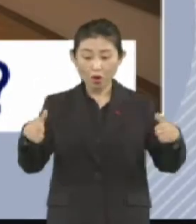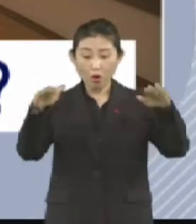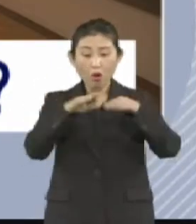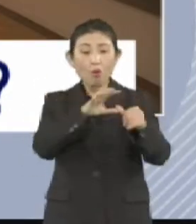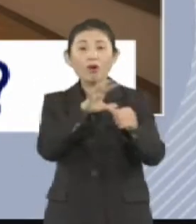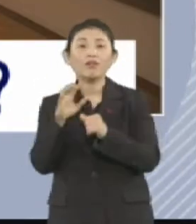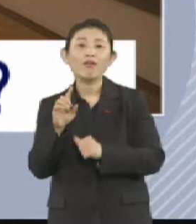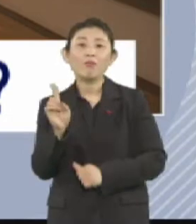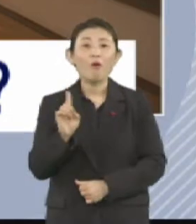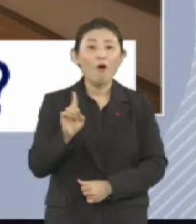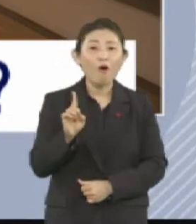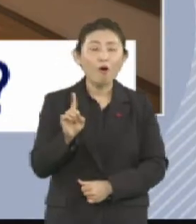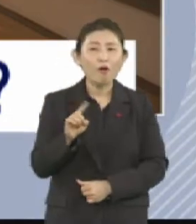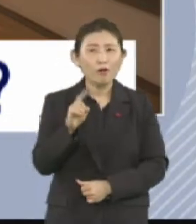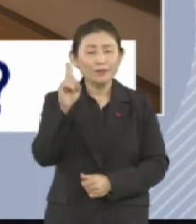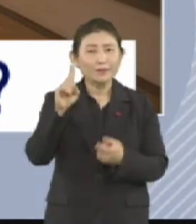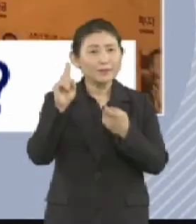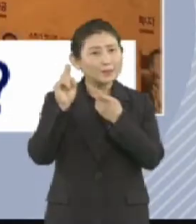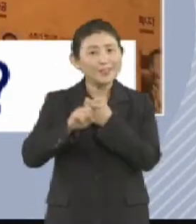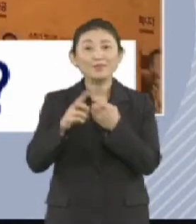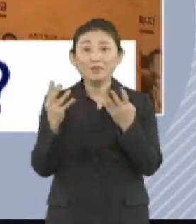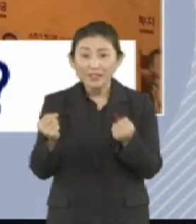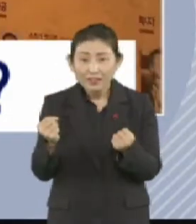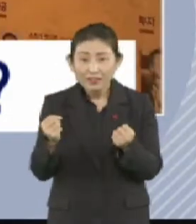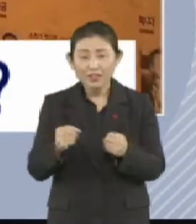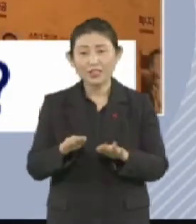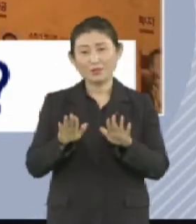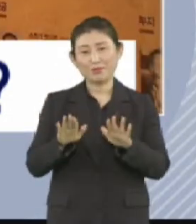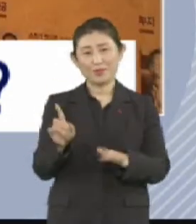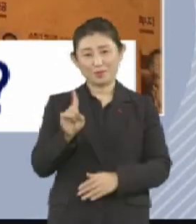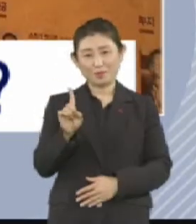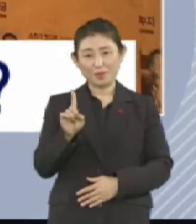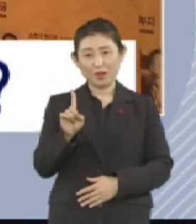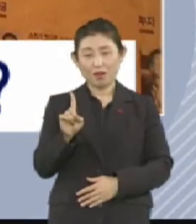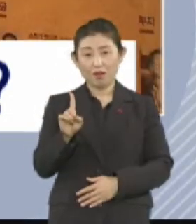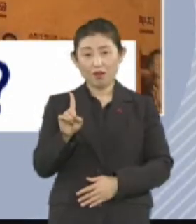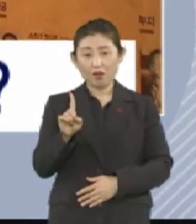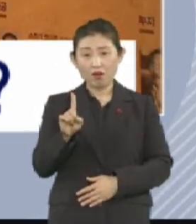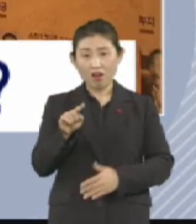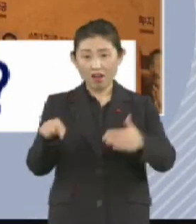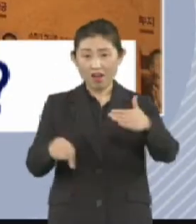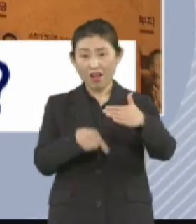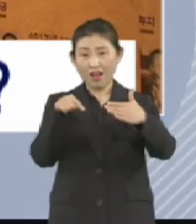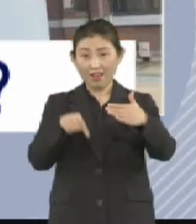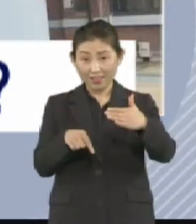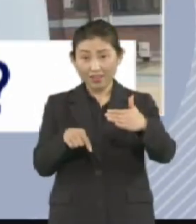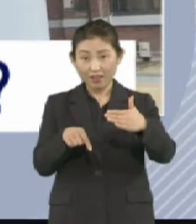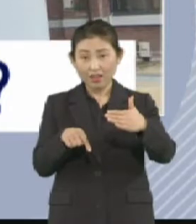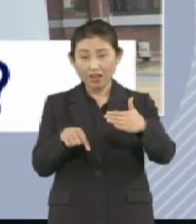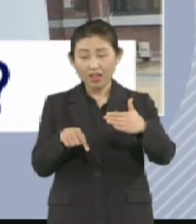활용할 것인가가 굉장히 큰 관심사였는데 이번에 충남 도청사를